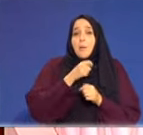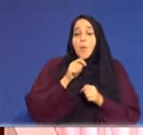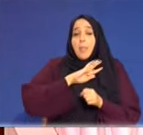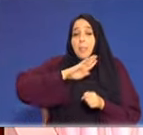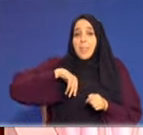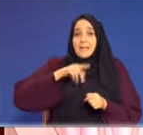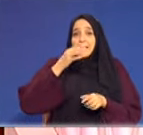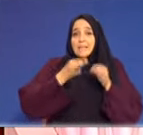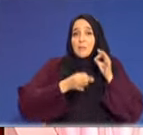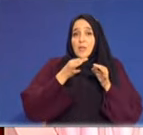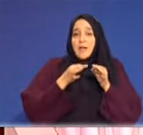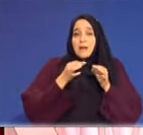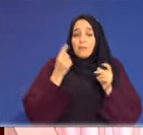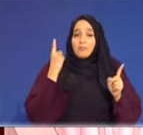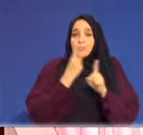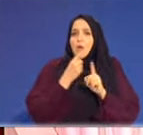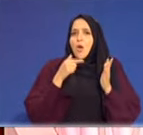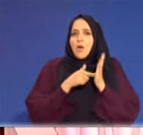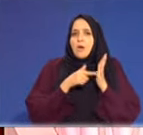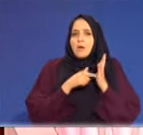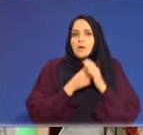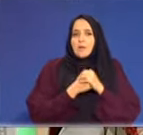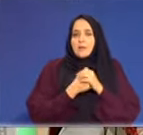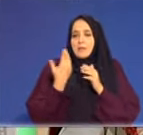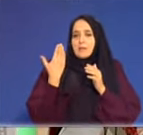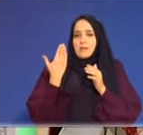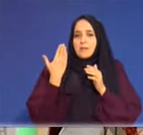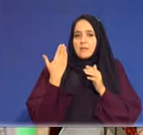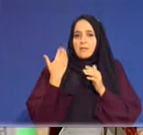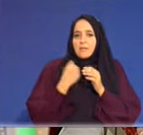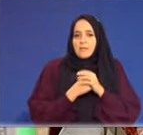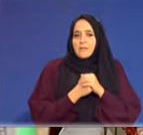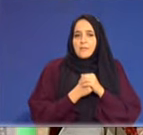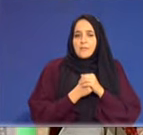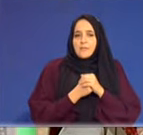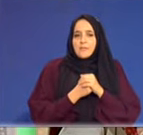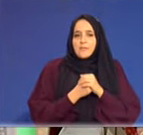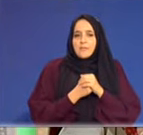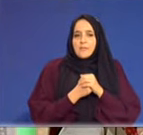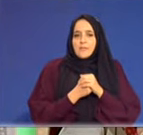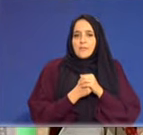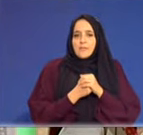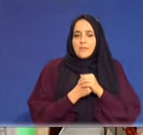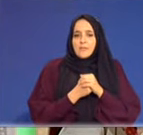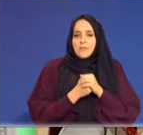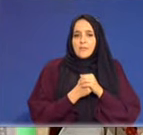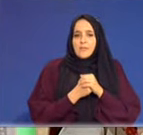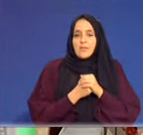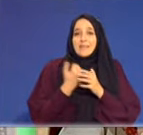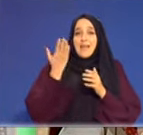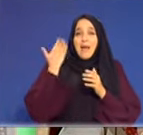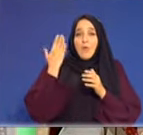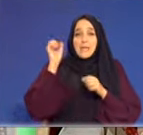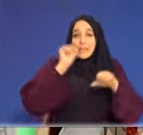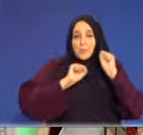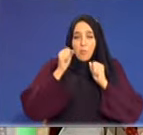وقتاش كانت نعيمة؟ هذه تاع الشرط تاع اليوم اللي درنا فيها في إشكال في التنفيذ، في التسخيرة الأولى اللي كانت في